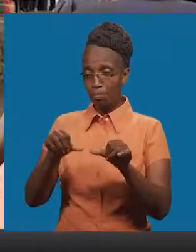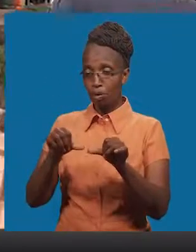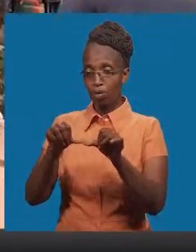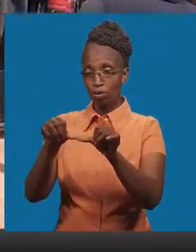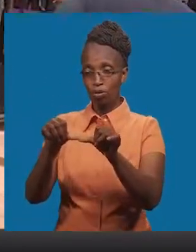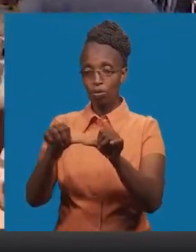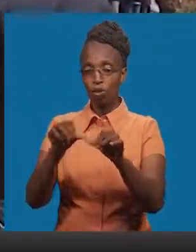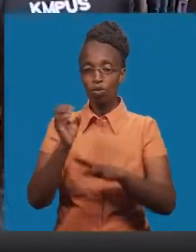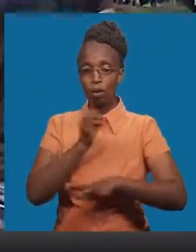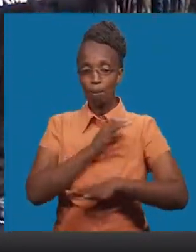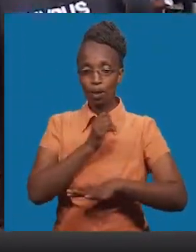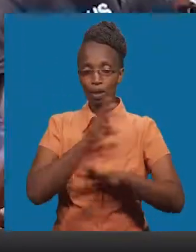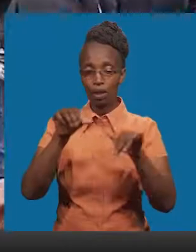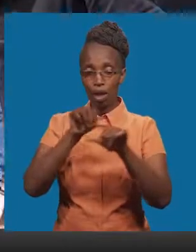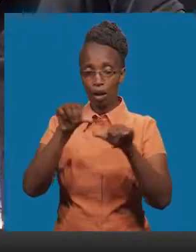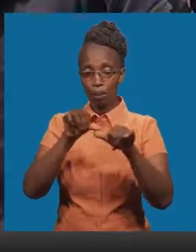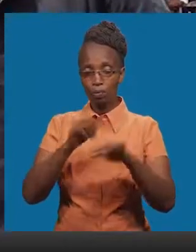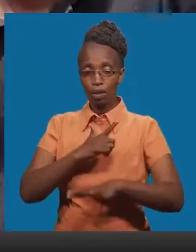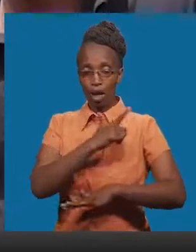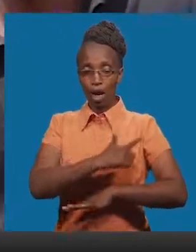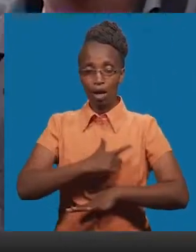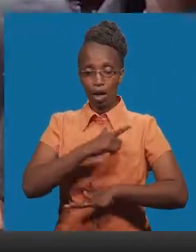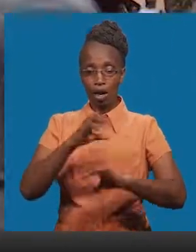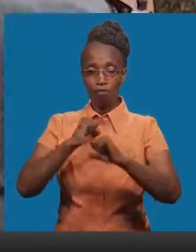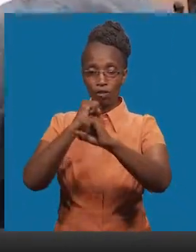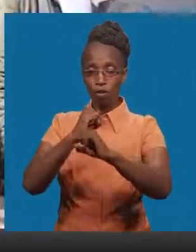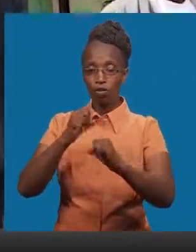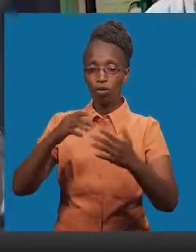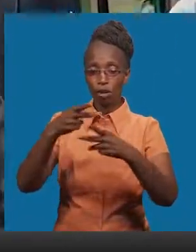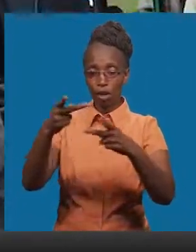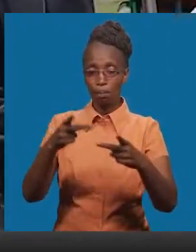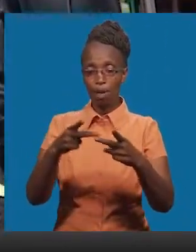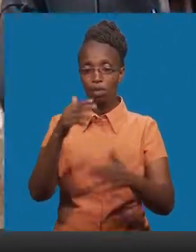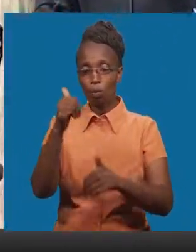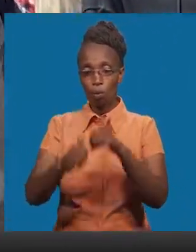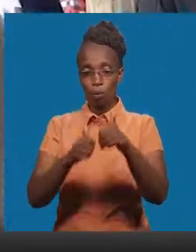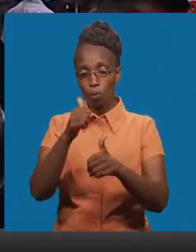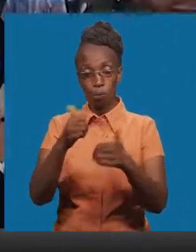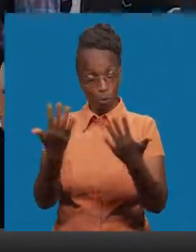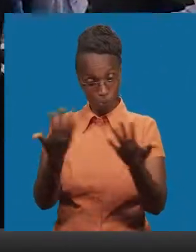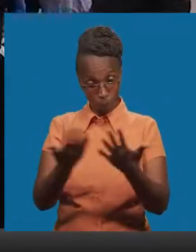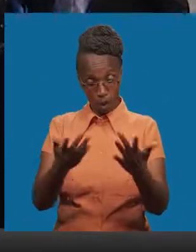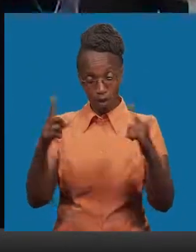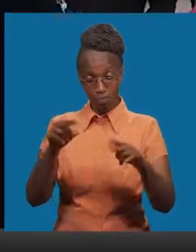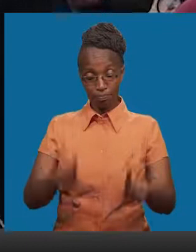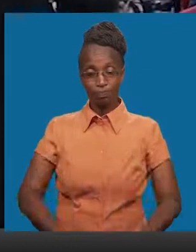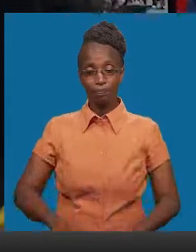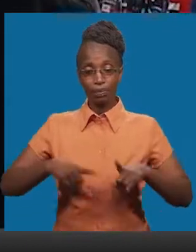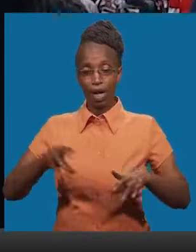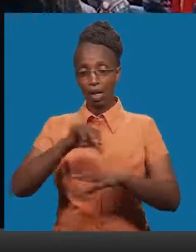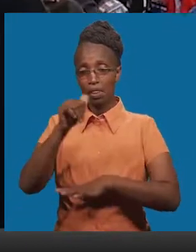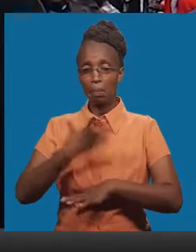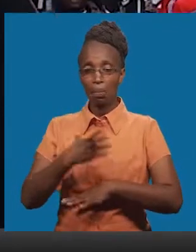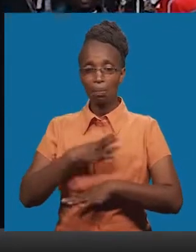Wanafunzi wamelalamikia ongezeko la visa vya utovu wa usalama katika maeneo wanaishi na pia kukamatwa kwa baadhi yao